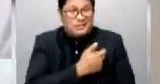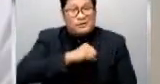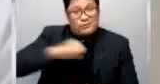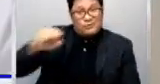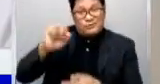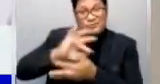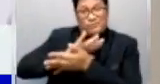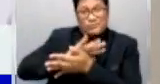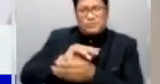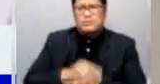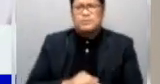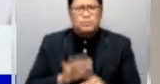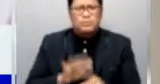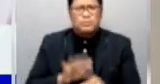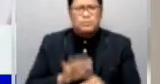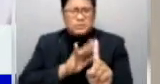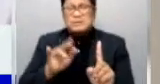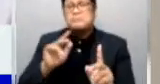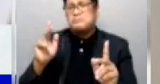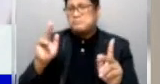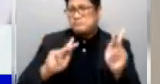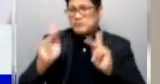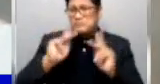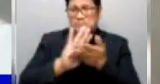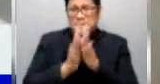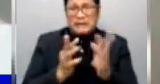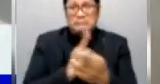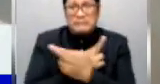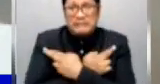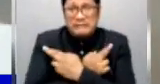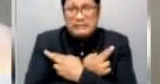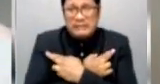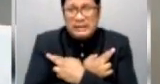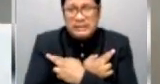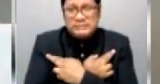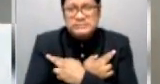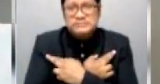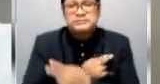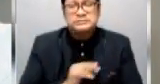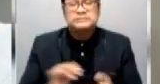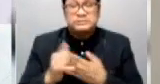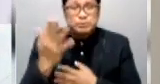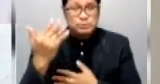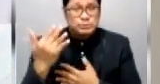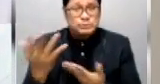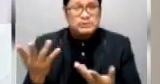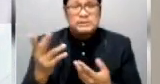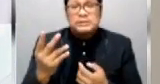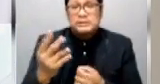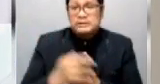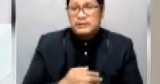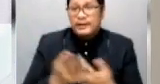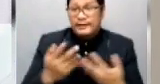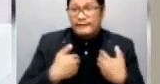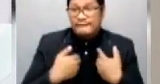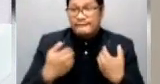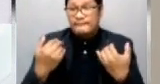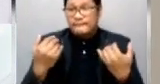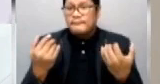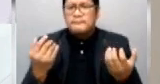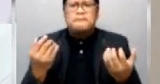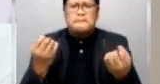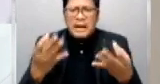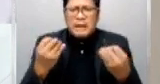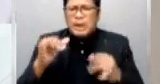medyo nag-relax sa minimum health standard yung mga kababayan. Ayun. So maganda ang ano natin kasi marami na naman mga nag-inuman,